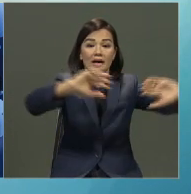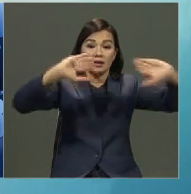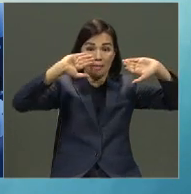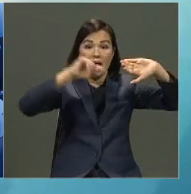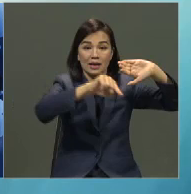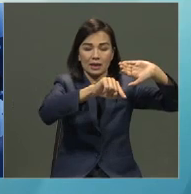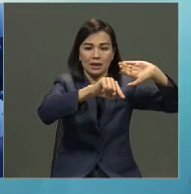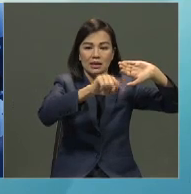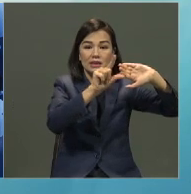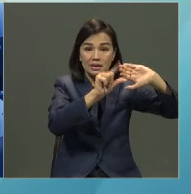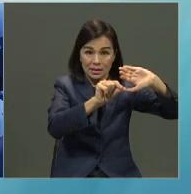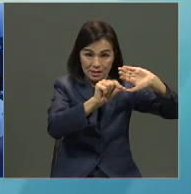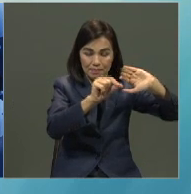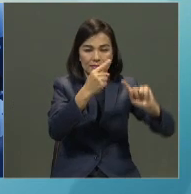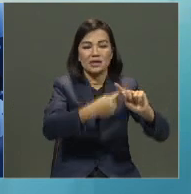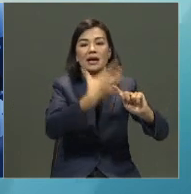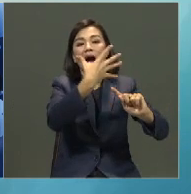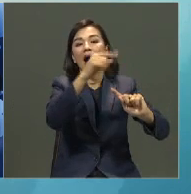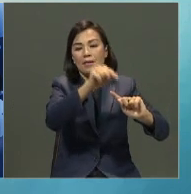มีอาการไข้ไอมีเสมหะจึงไปรับโรงพยาบาลไปรับการรักษาที่โรงพยาบาลเอกชนแห่งหนึ่งแล้วก็ได้ย้ายมามายังโรงพยาบาลรัฐเดิมที่รักษาตัวอยู่ในวันที่20